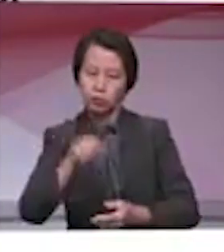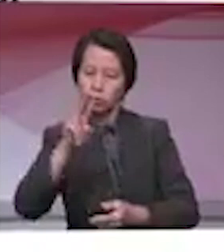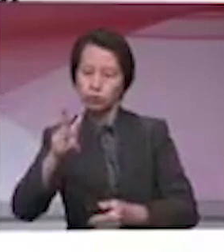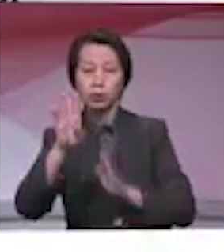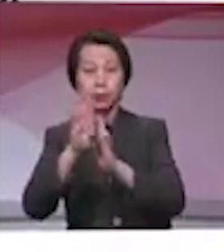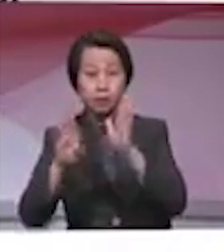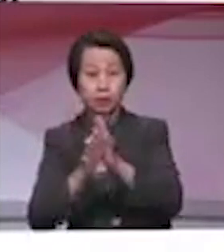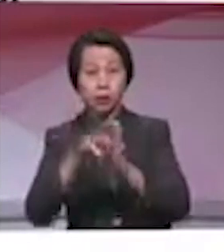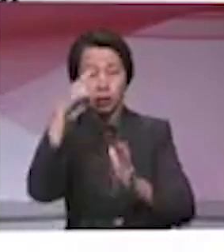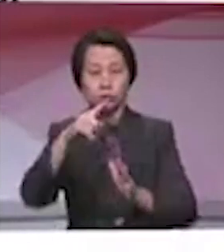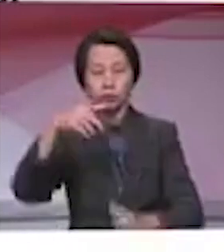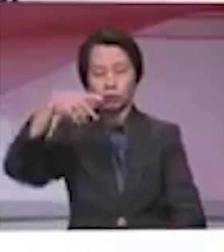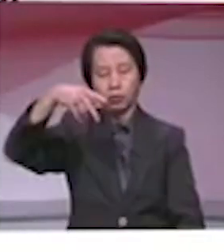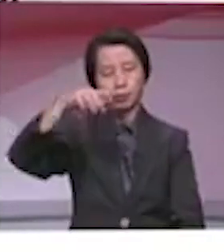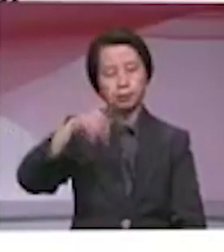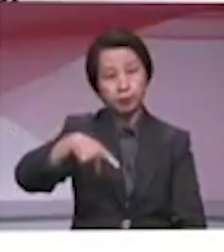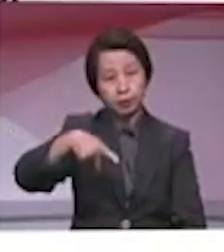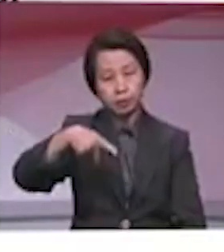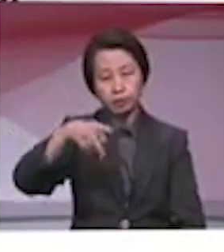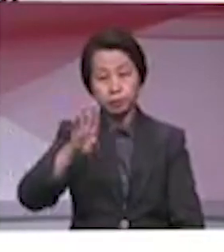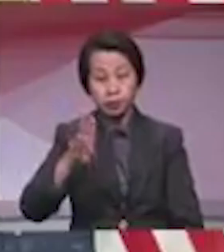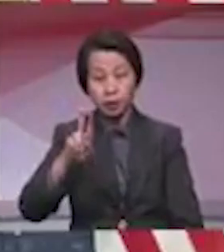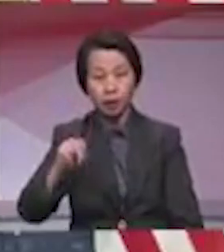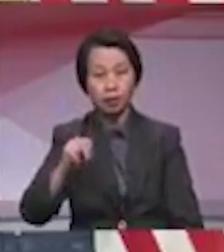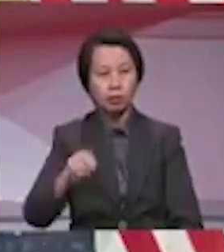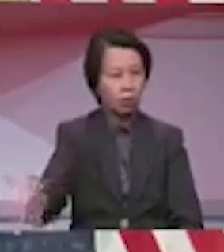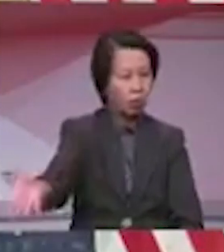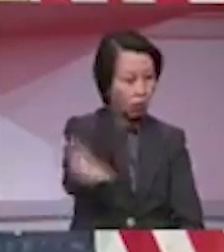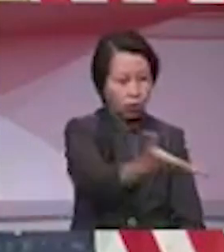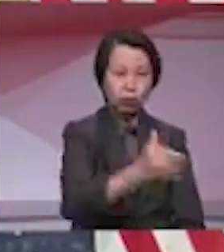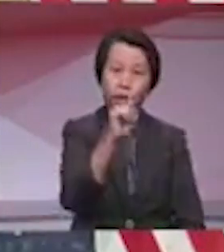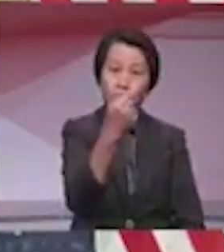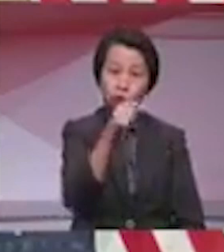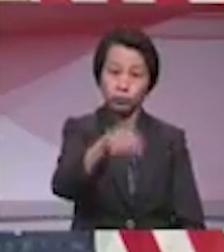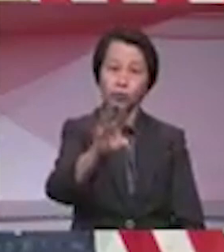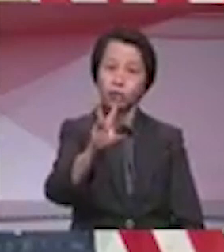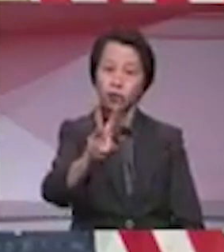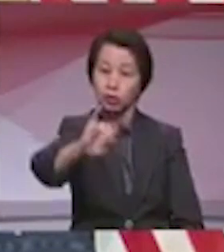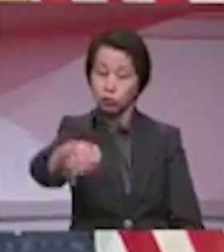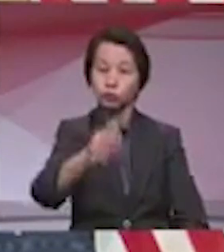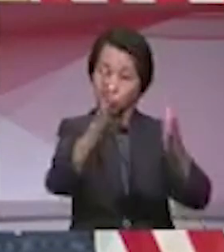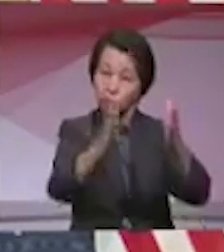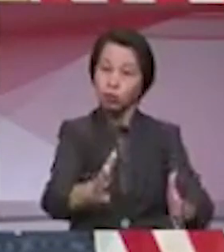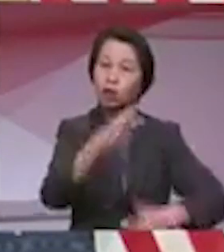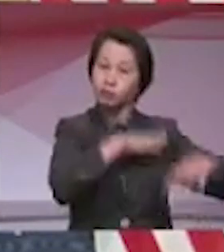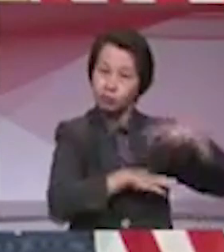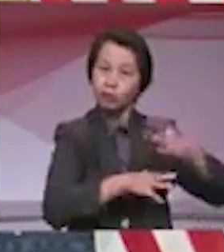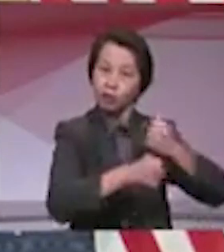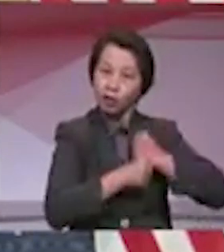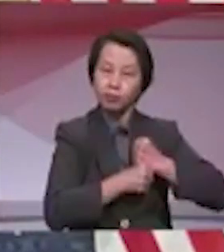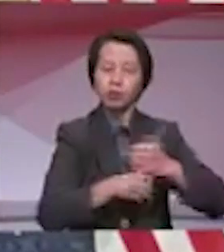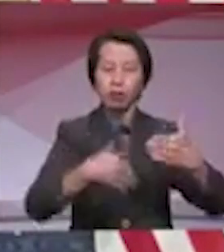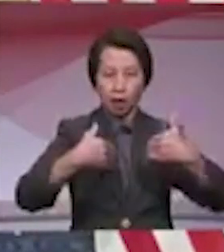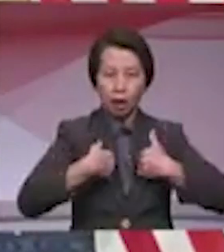RM11.2 bilion untuk BPN yang memanfaatkan 10.6 juta penerima. Ada